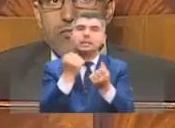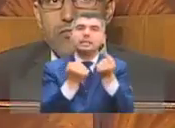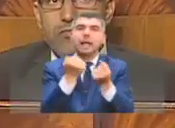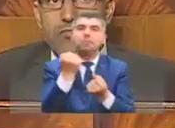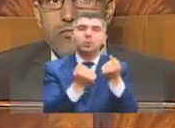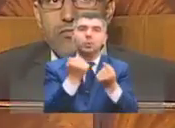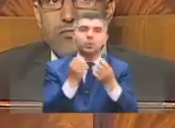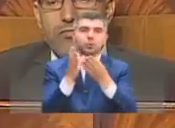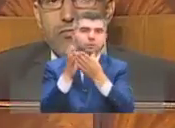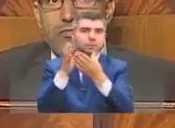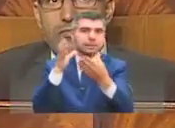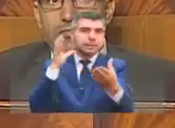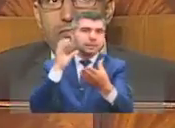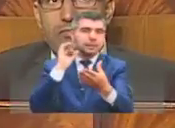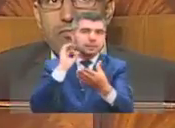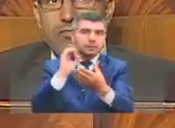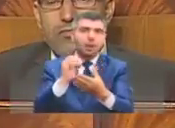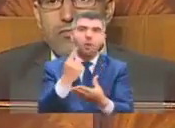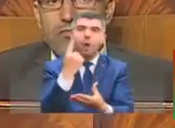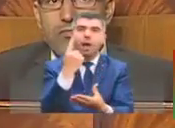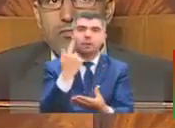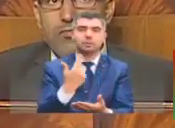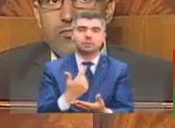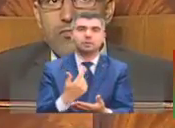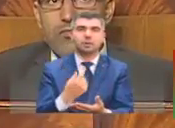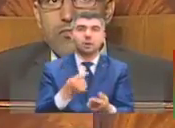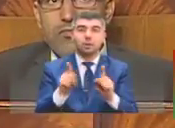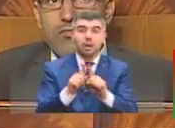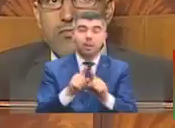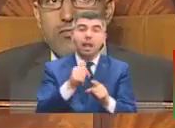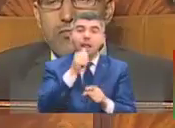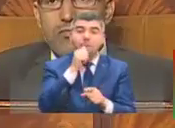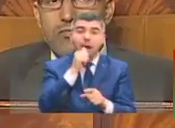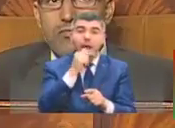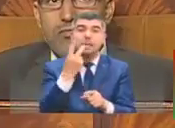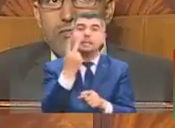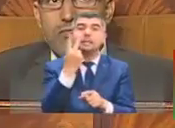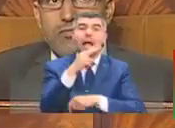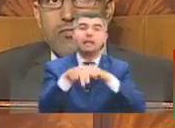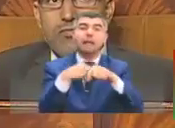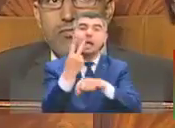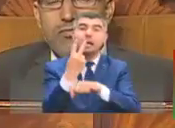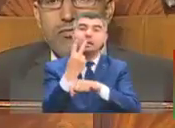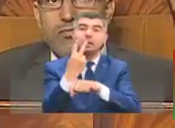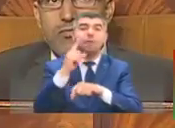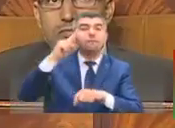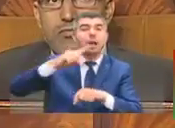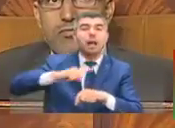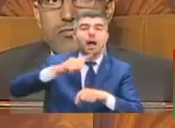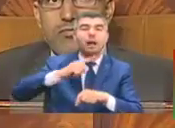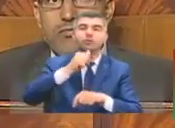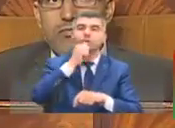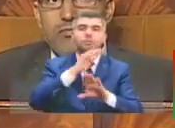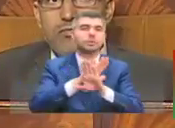المركز ديال تاكونيت ساعة في يومين سيدة الوزيرة. مناطق أخرى كيتقطع فيها الماء باستمرار. في